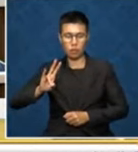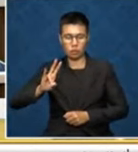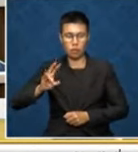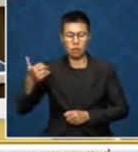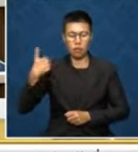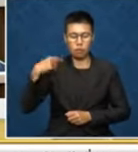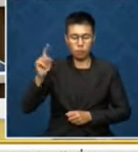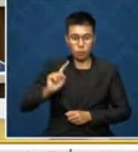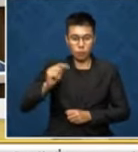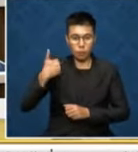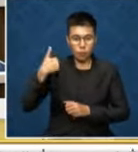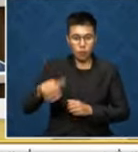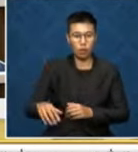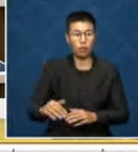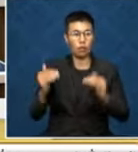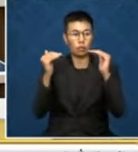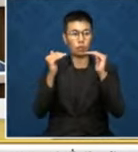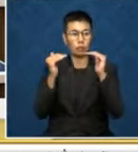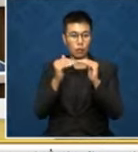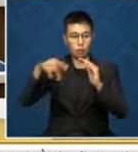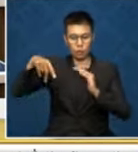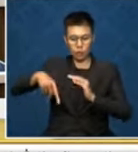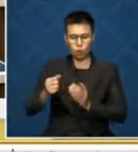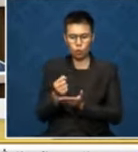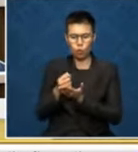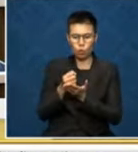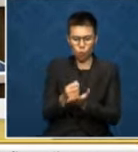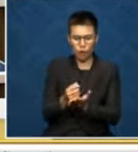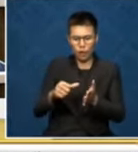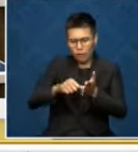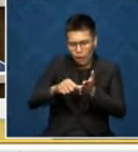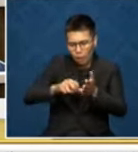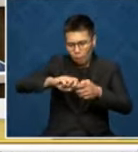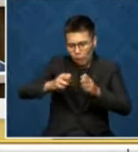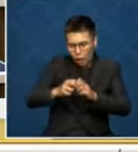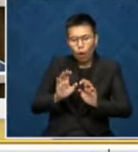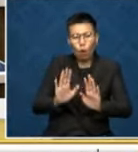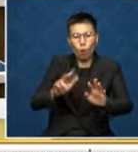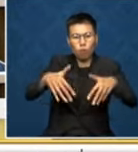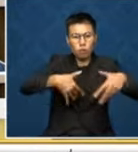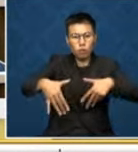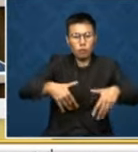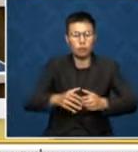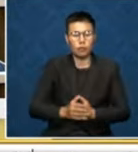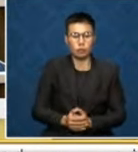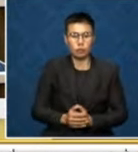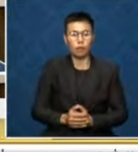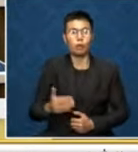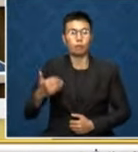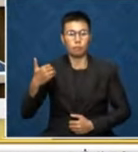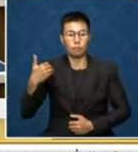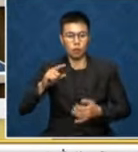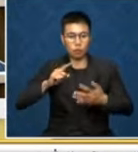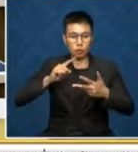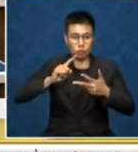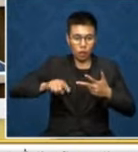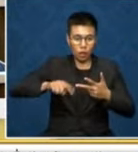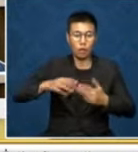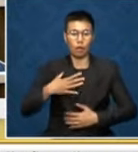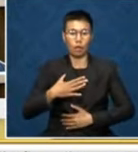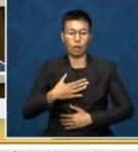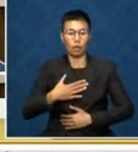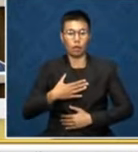ให้มีการใช้วิธีพิเศษในการแก้ปัญหาให้กับพี่น้องประชาชนแล้วก็เรื่องสุดท้ายก็คงจะเป็นเรื่องของขอให้ท่